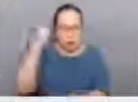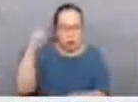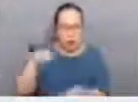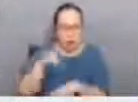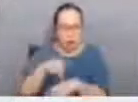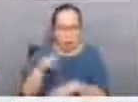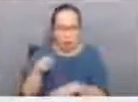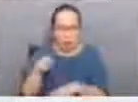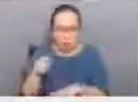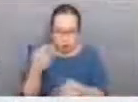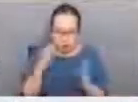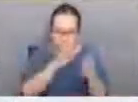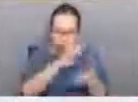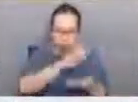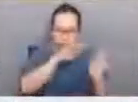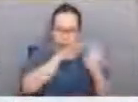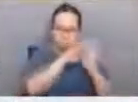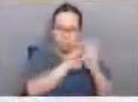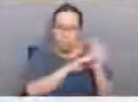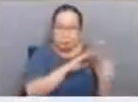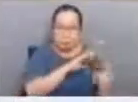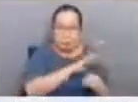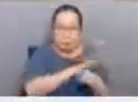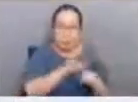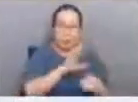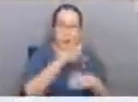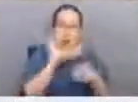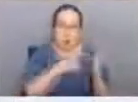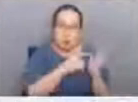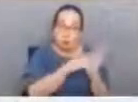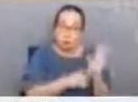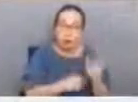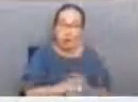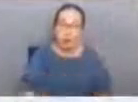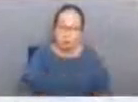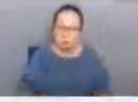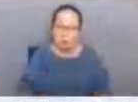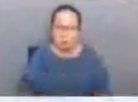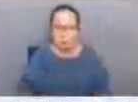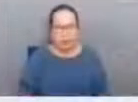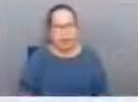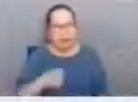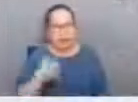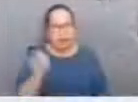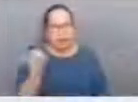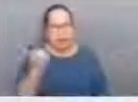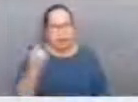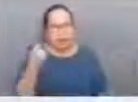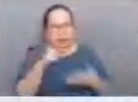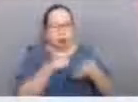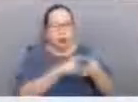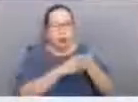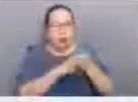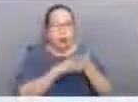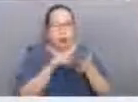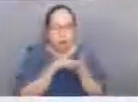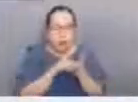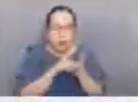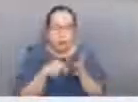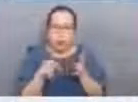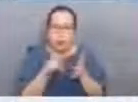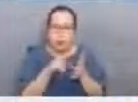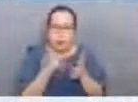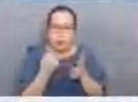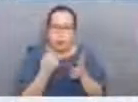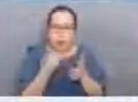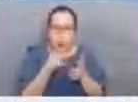meron kayong PRC license. No? Importante po yon. At para patunayan din po yung inyong experience, kasi hinahanap po ng mga